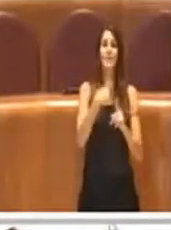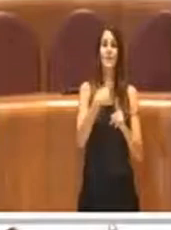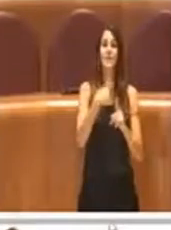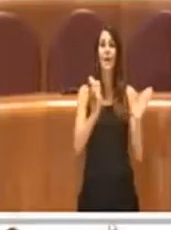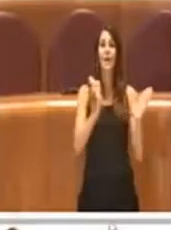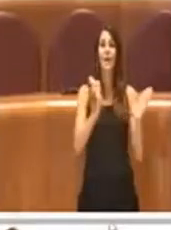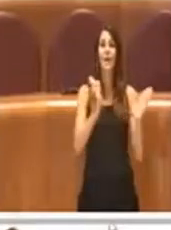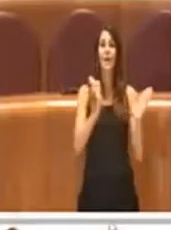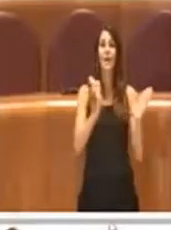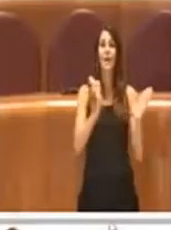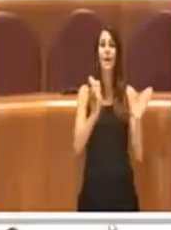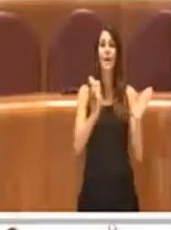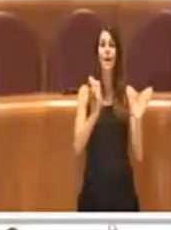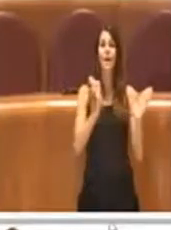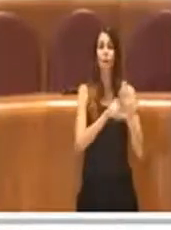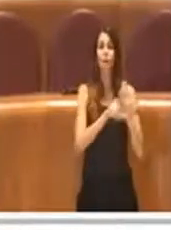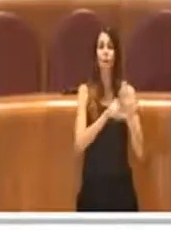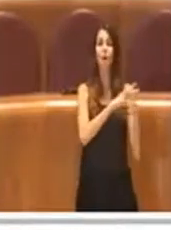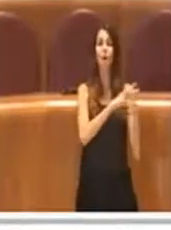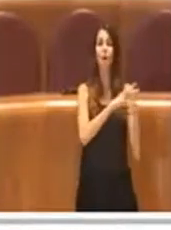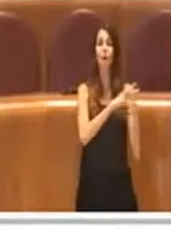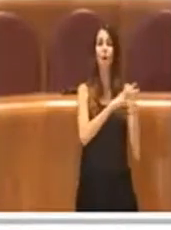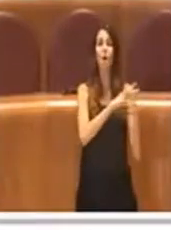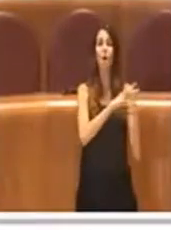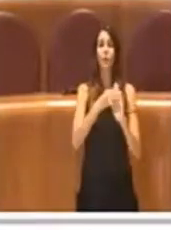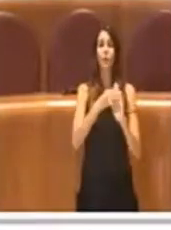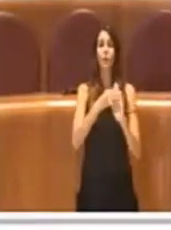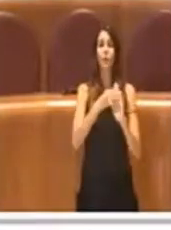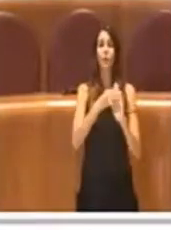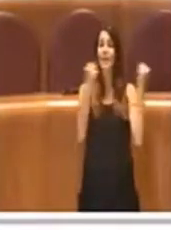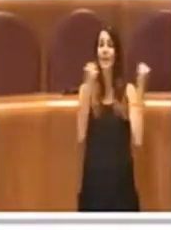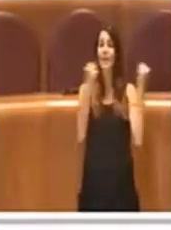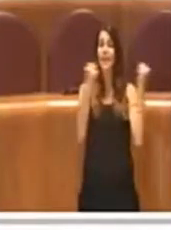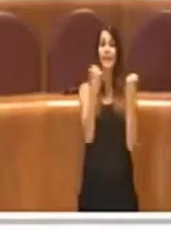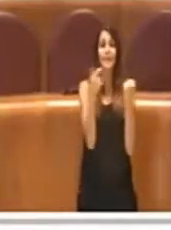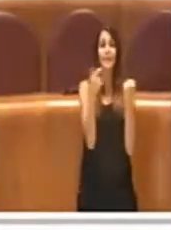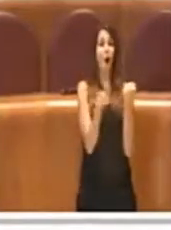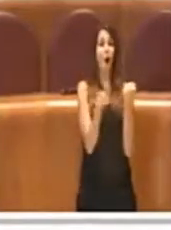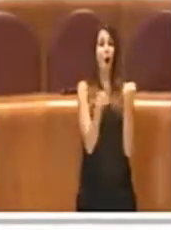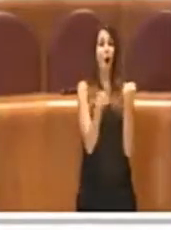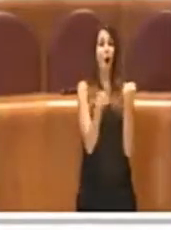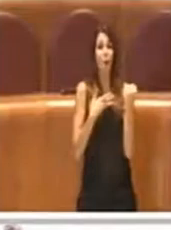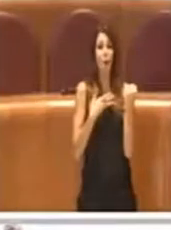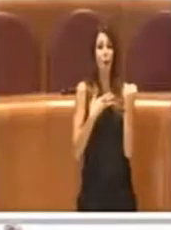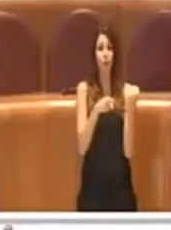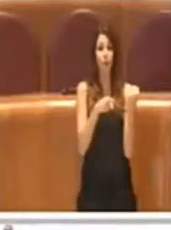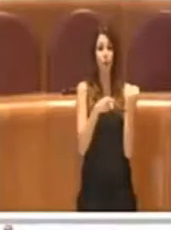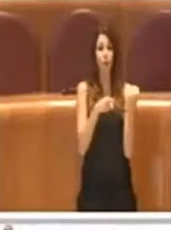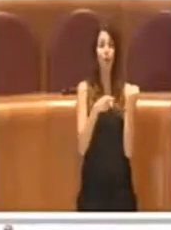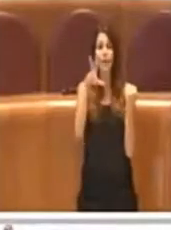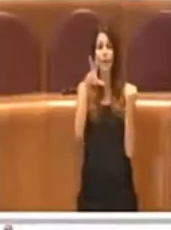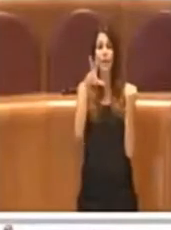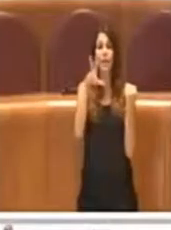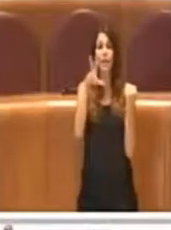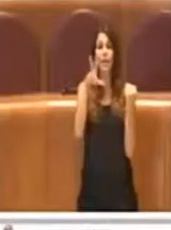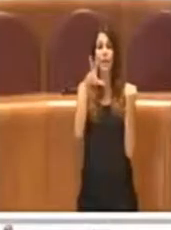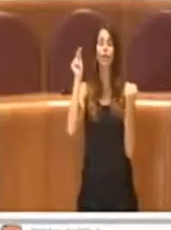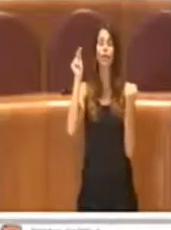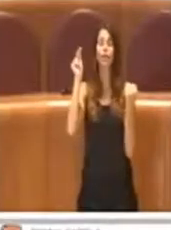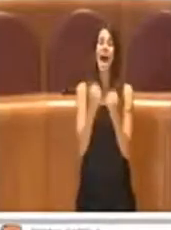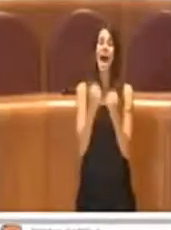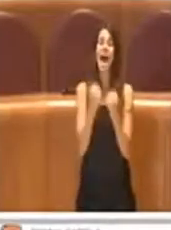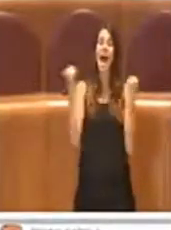con riferimento ai requisiti che le attività devono osservare, così come riconoscendo priorità all'interesse pubblico ai fini